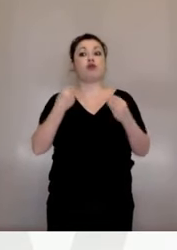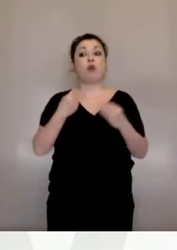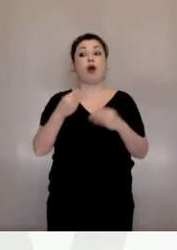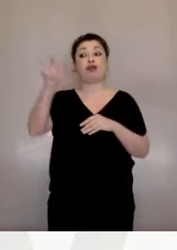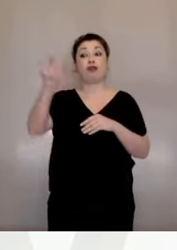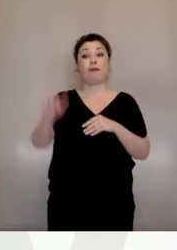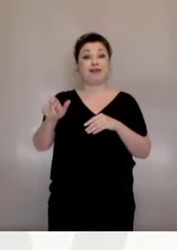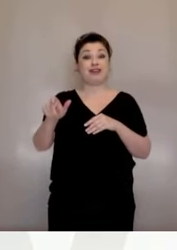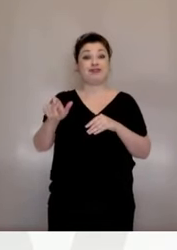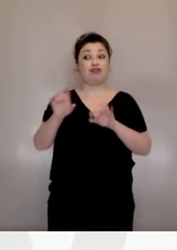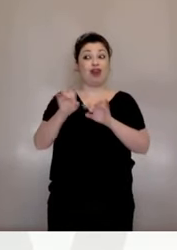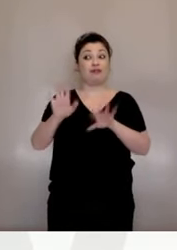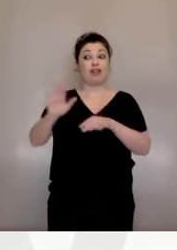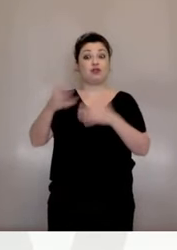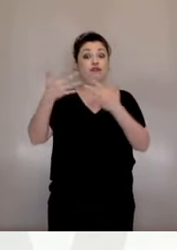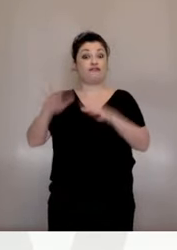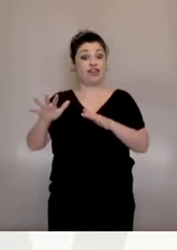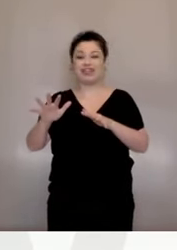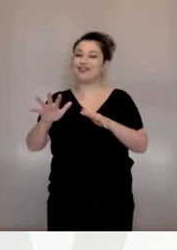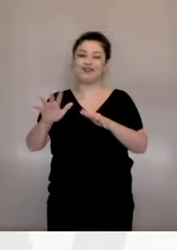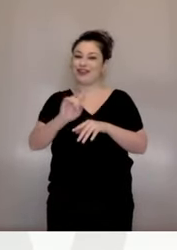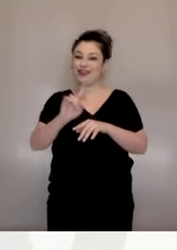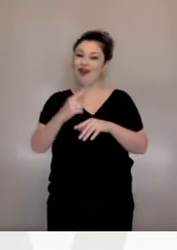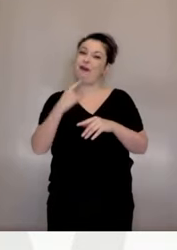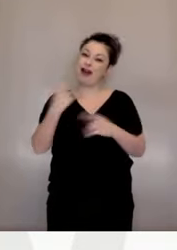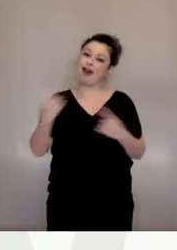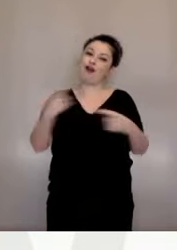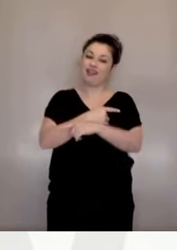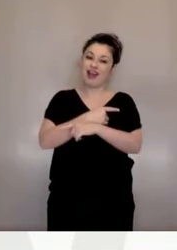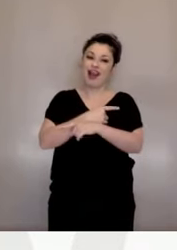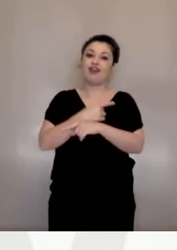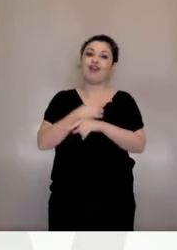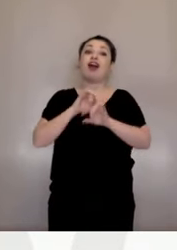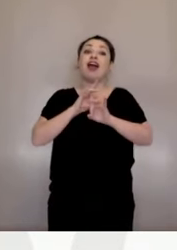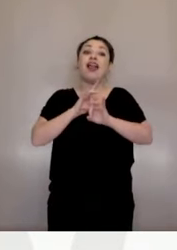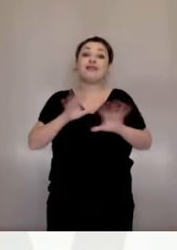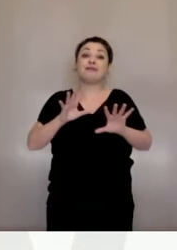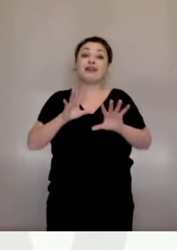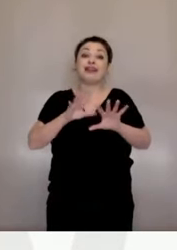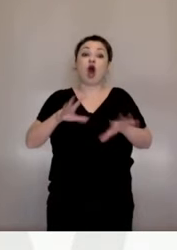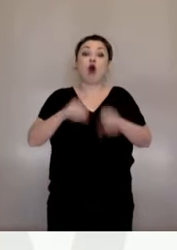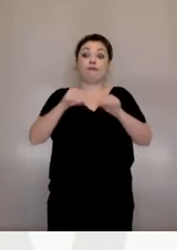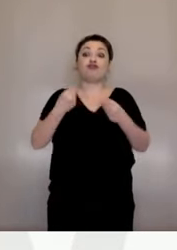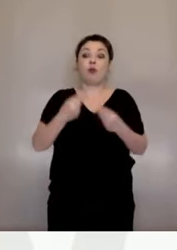che comincia dove comincia quella dell'altro.